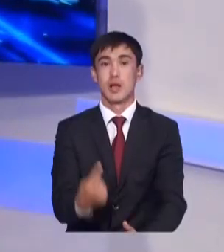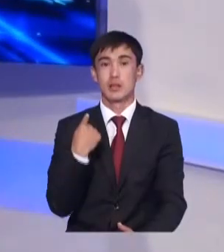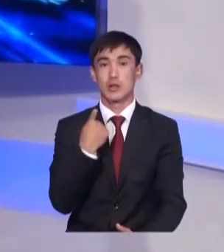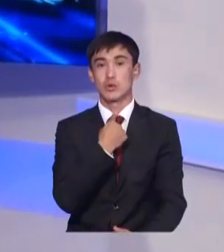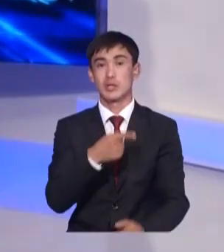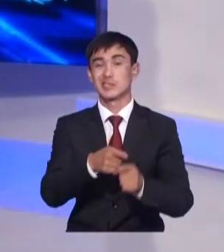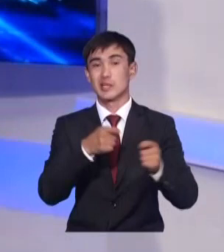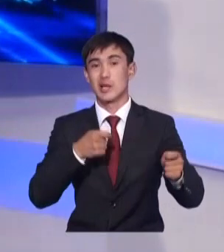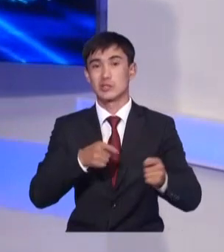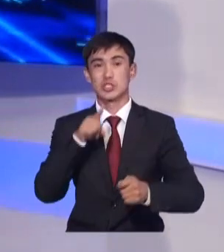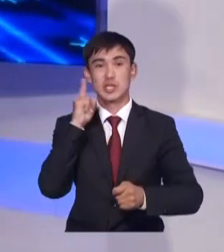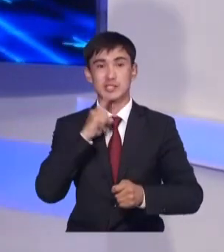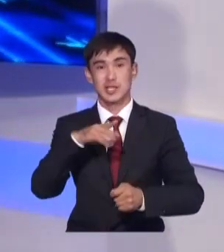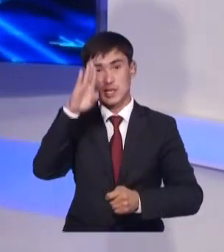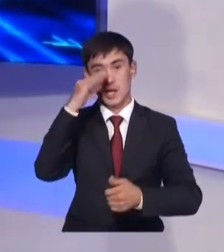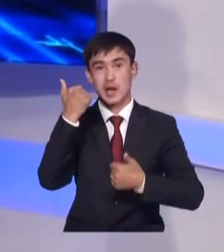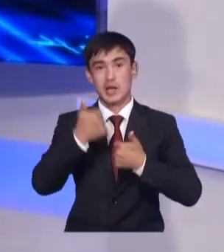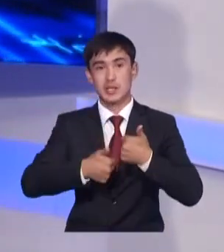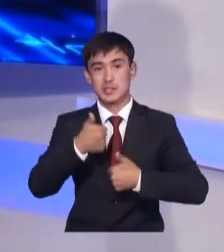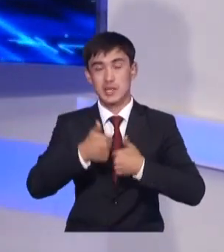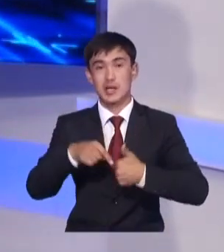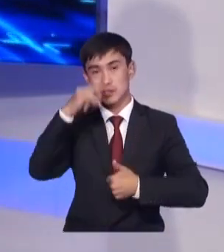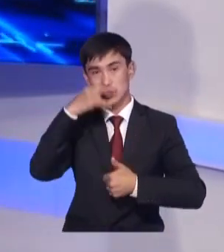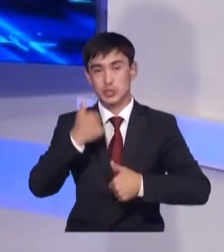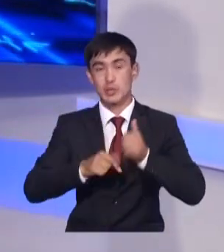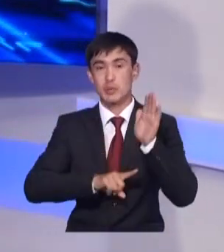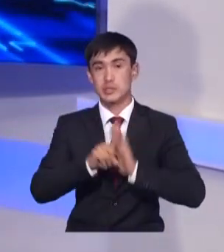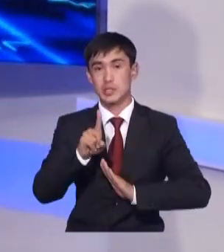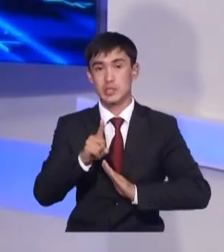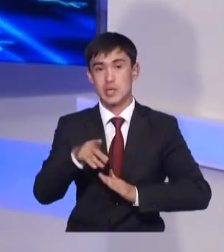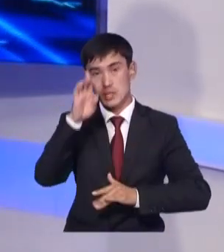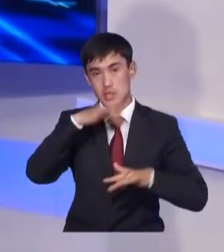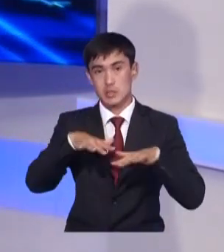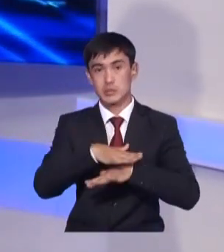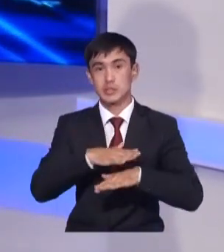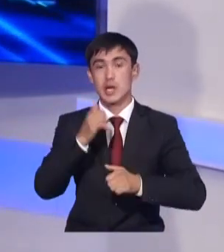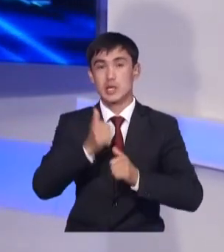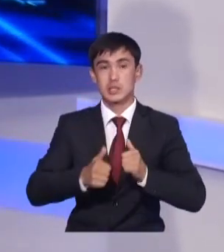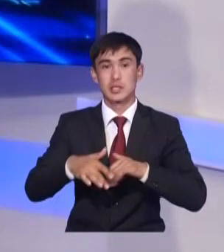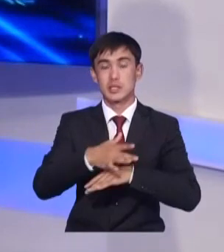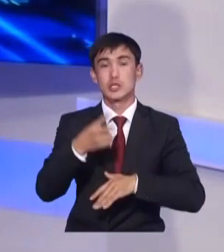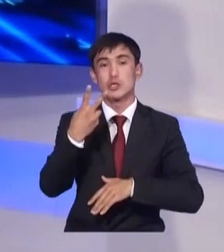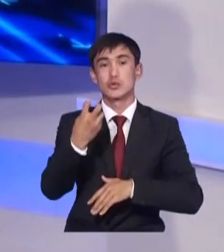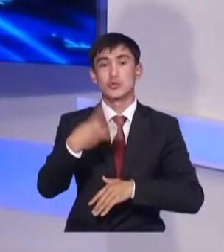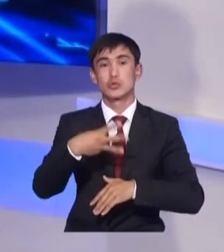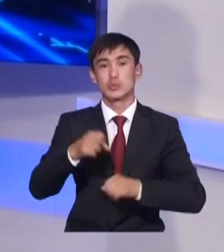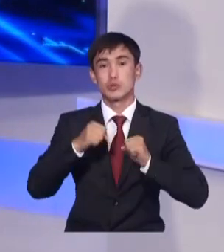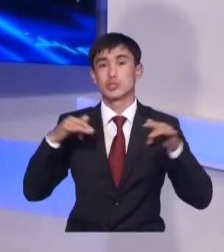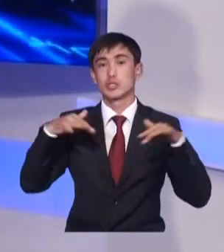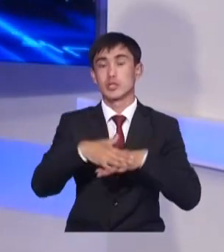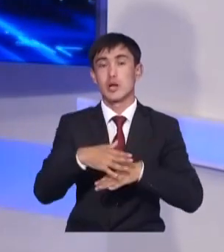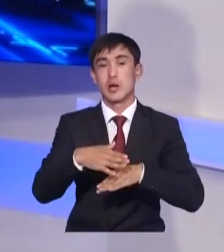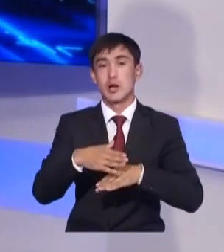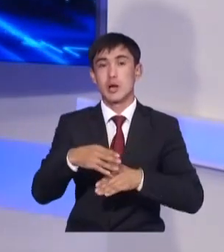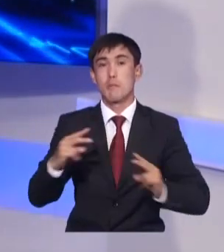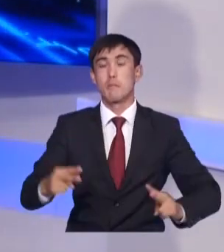Талдықорғанда садақ атудан жастар мен ерлер арасында Қазақстан чемпионаты басталды. Оған еліміздің әр өңірінен 230-ға жуық спортшы жиналды.